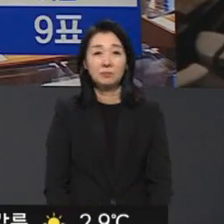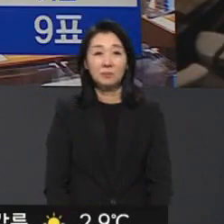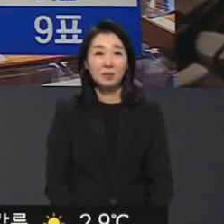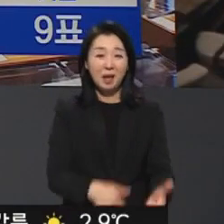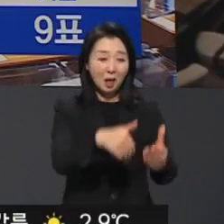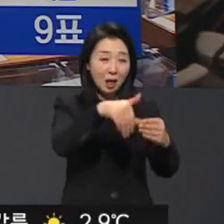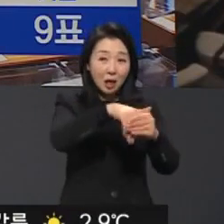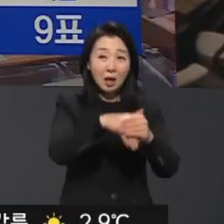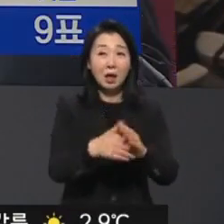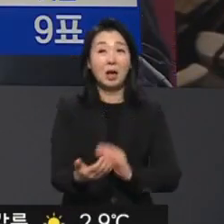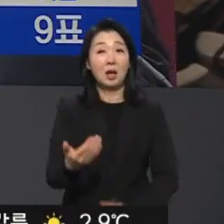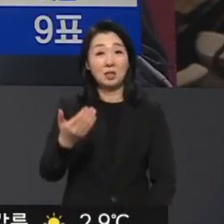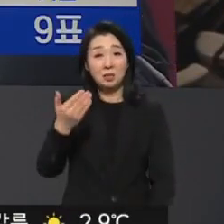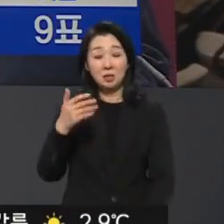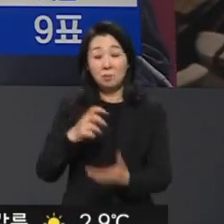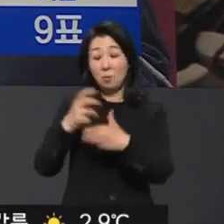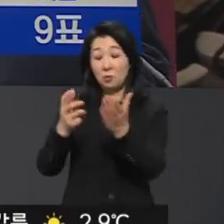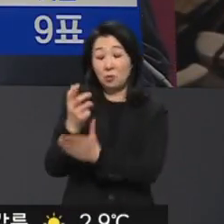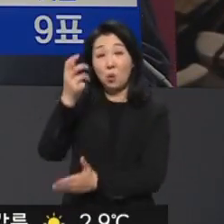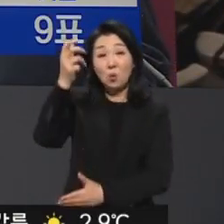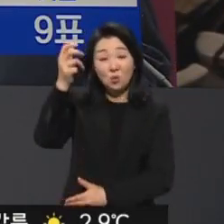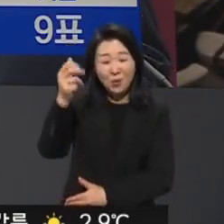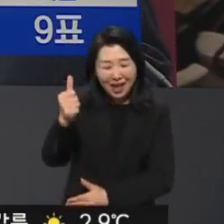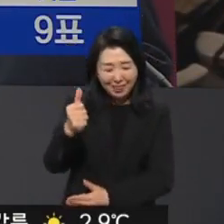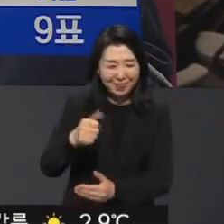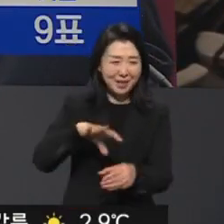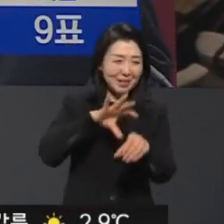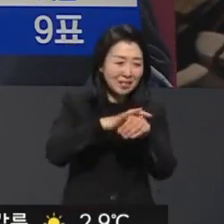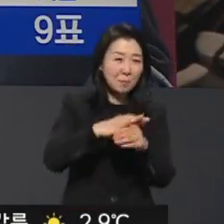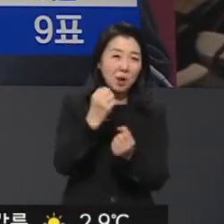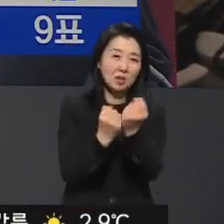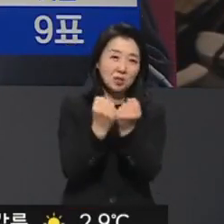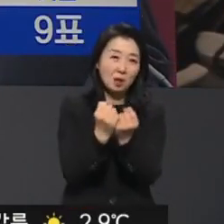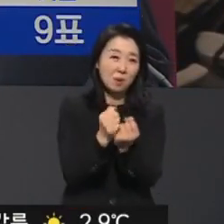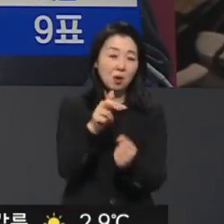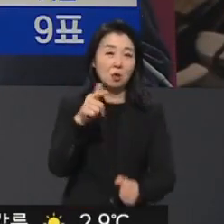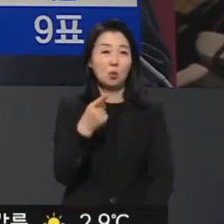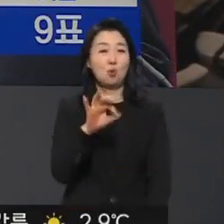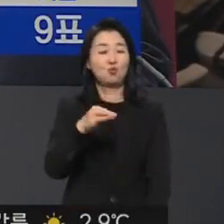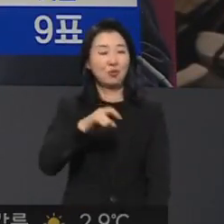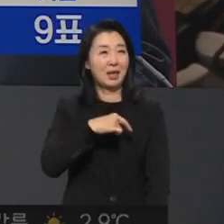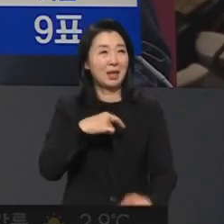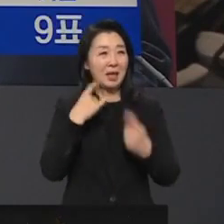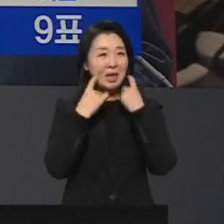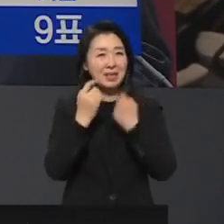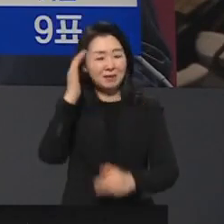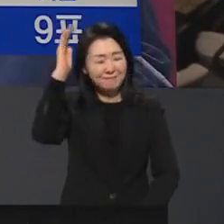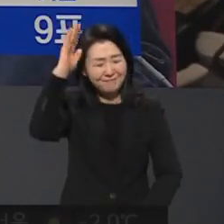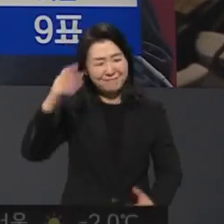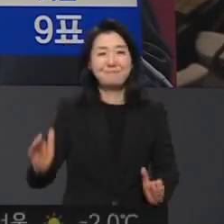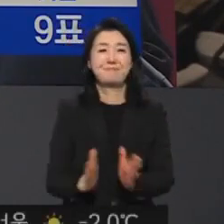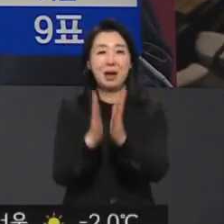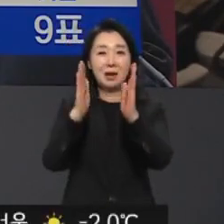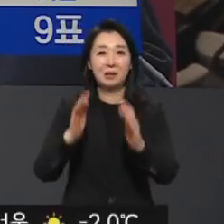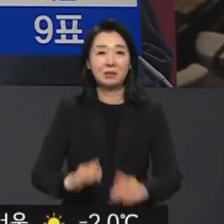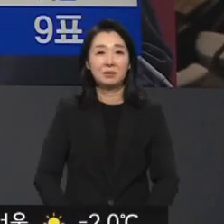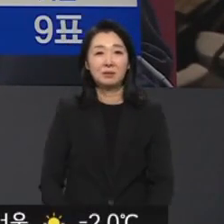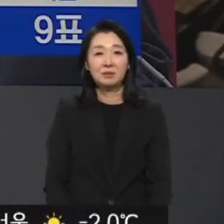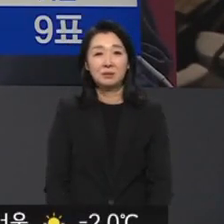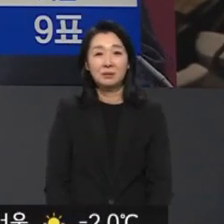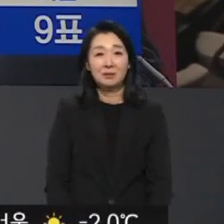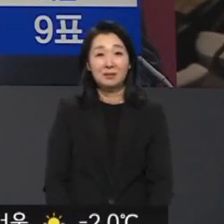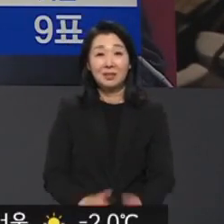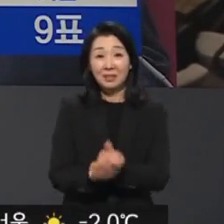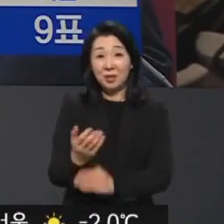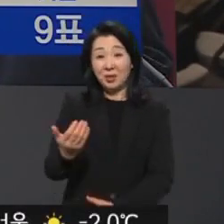표결에 앞서서 한동훈 장관의 체포동의안 제안 설명과 노웅래 의원의 신상 발언, 치열하게 맞부딪히는 모습이었습니다.